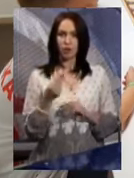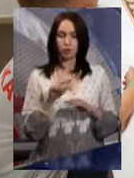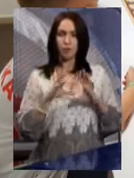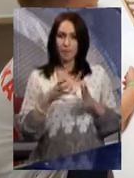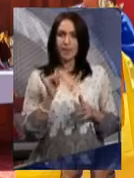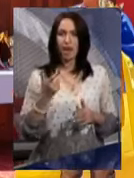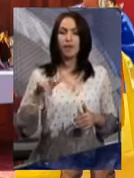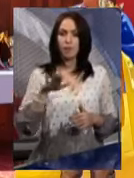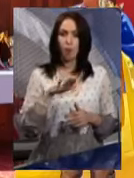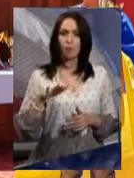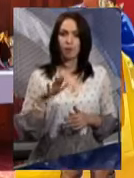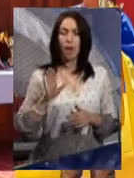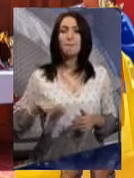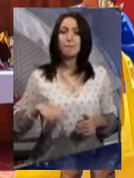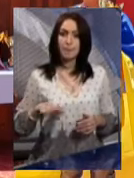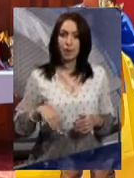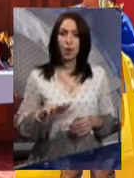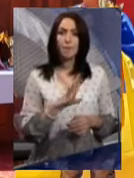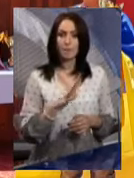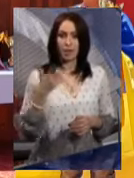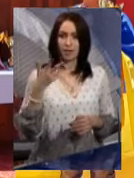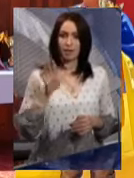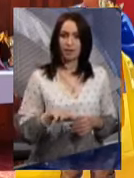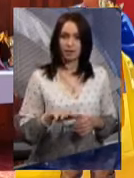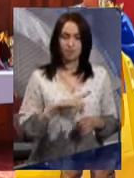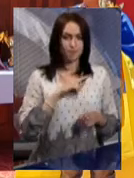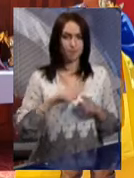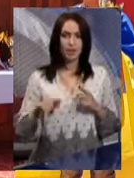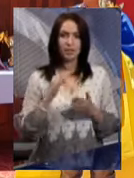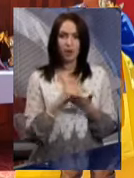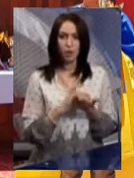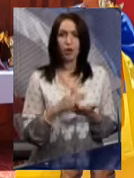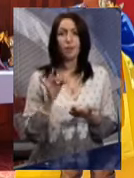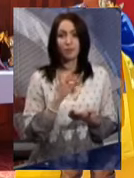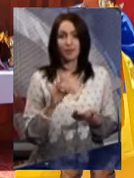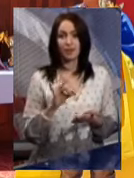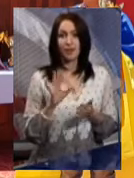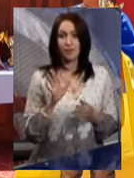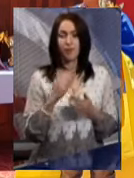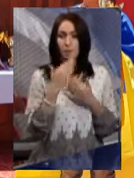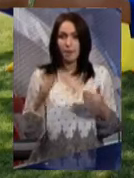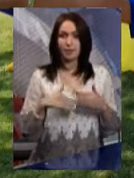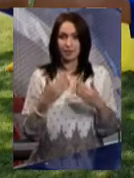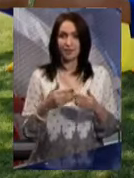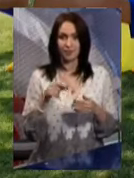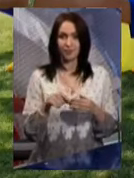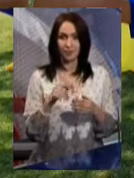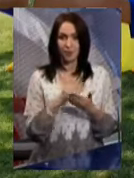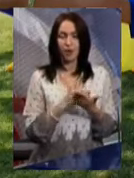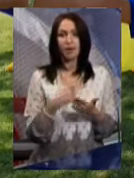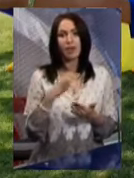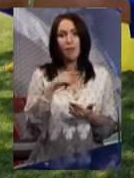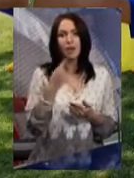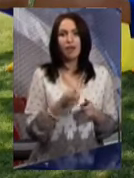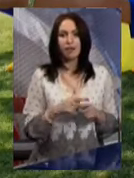Європи. Вот, потом было третье место в быстрой программе и заключительная программа, которая, ну, я бы сказала, что